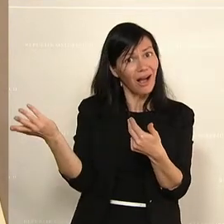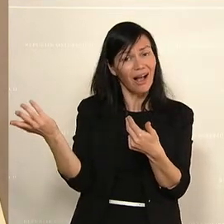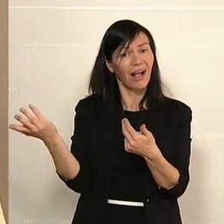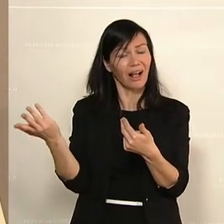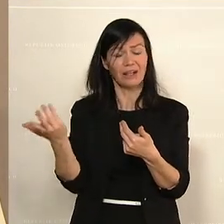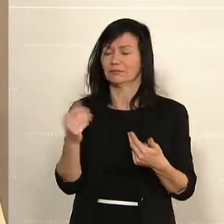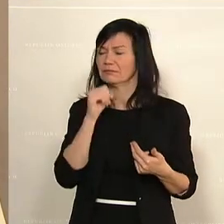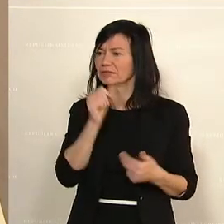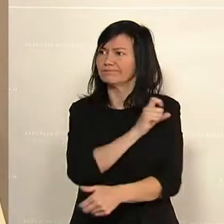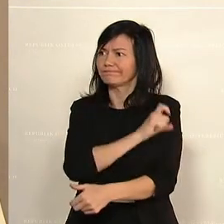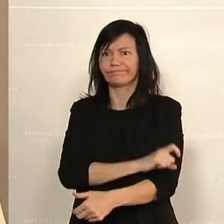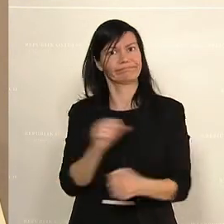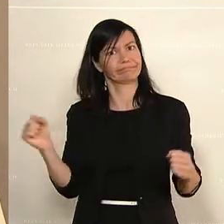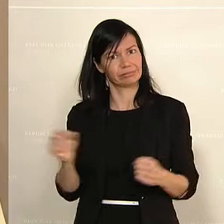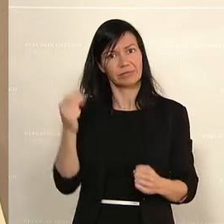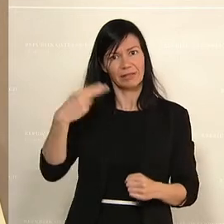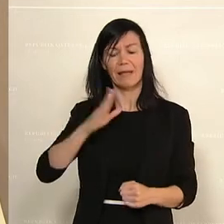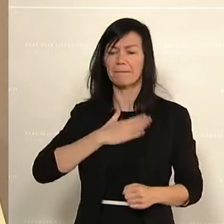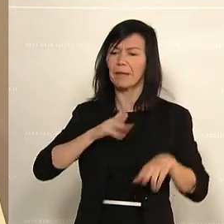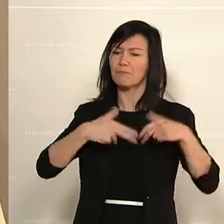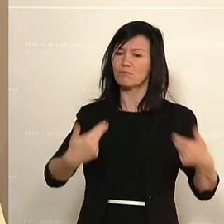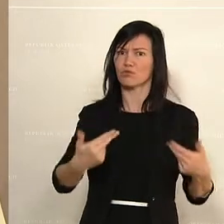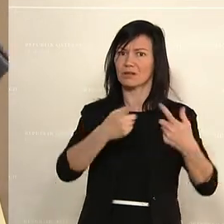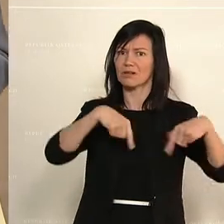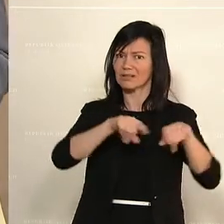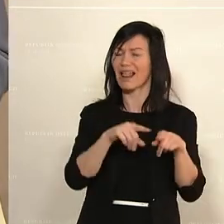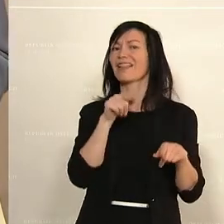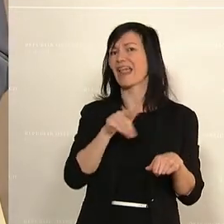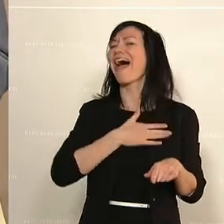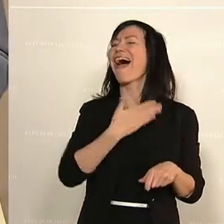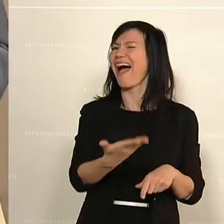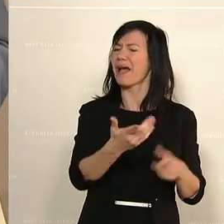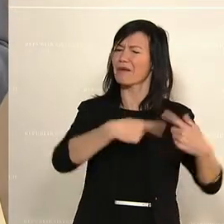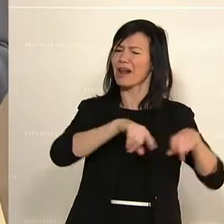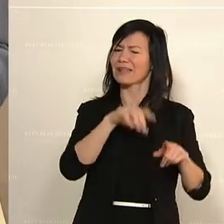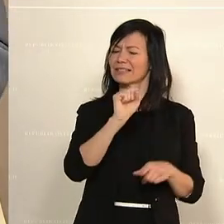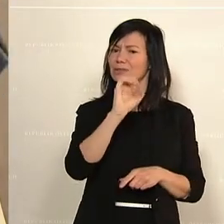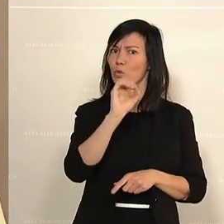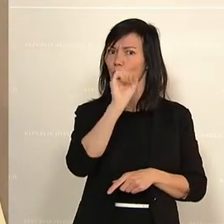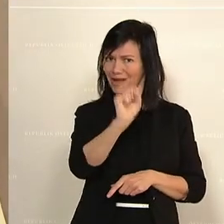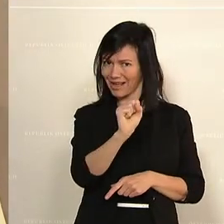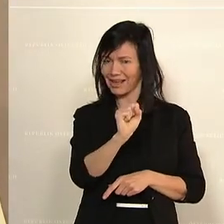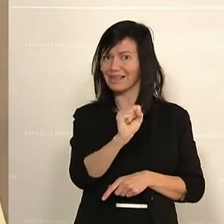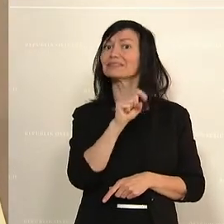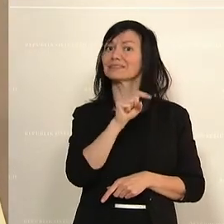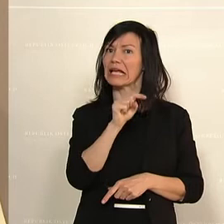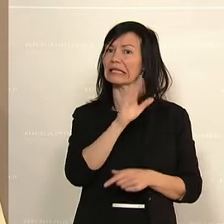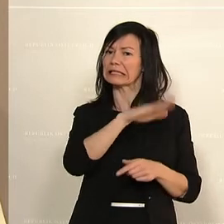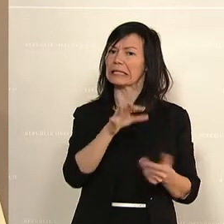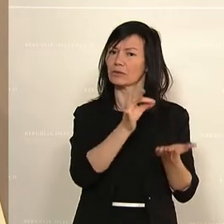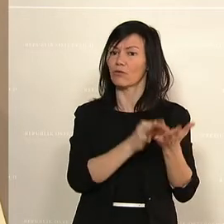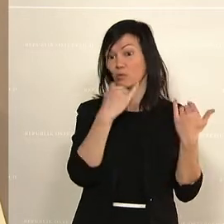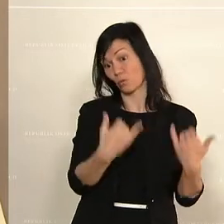gerade mein Bundesland, das Heimatland von SOS Kinderdorf, mit heutigen Tag 140 Waisenkinder beherbergt